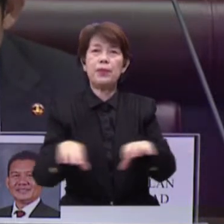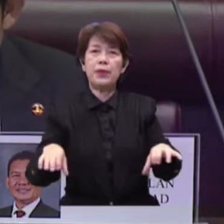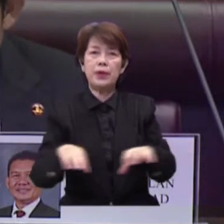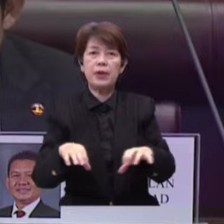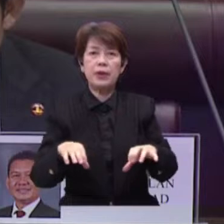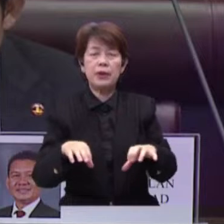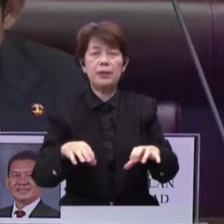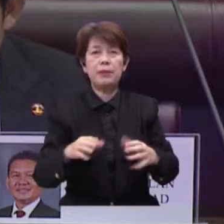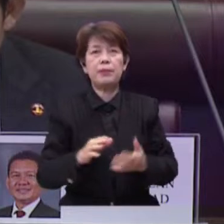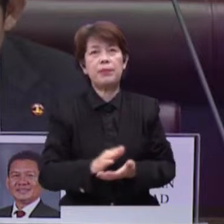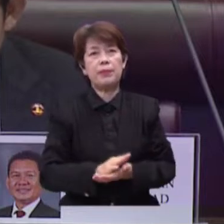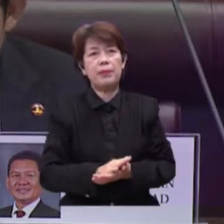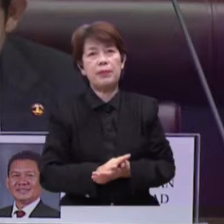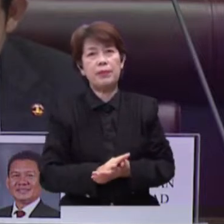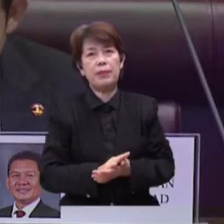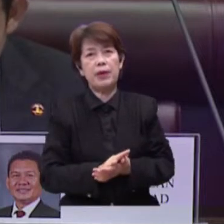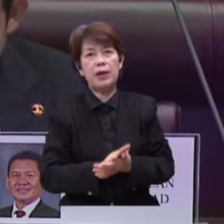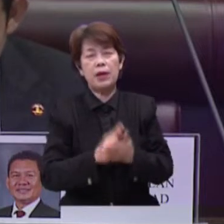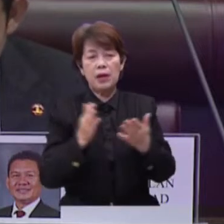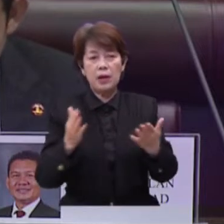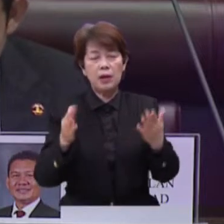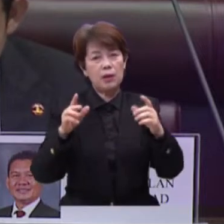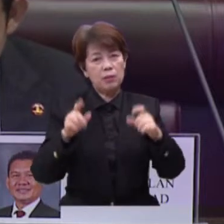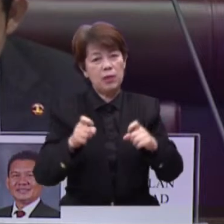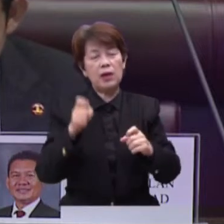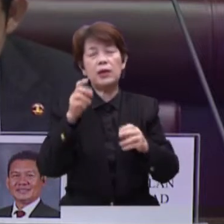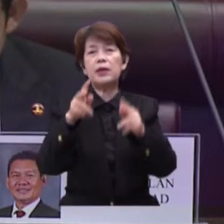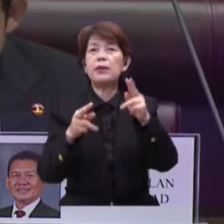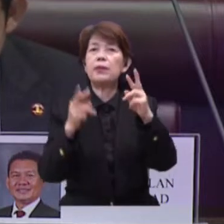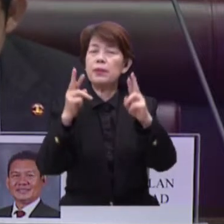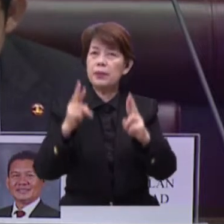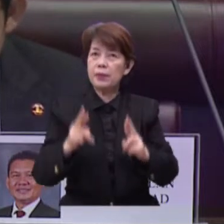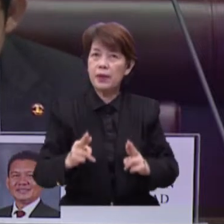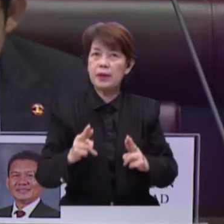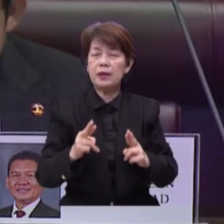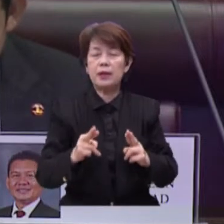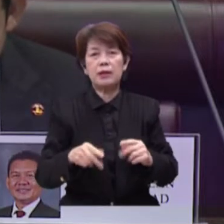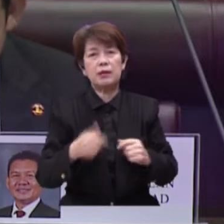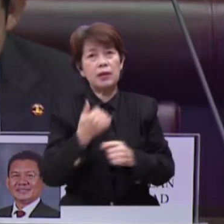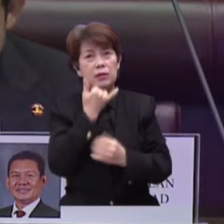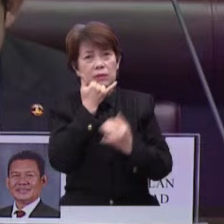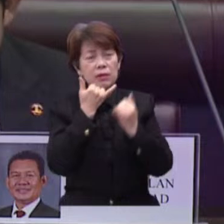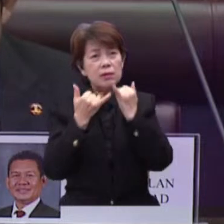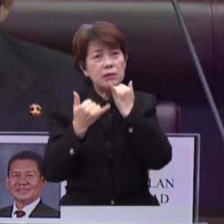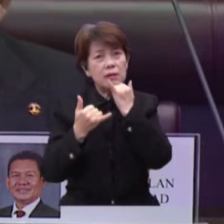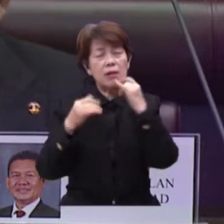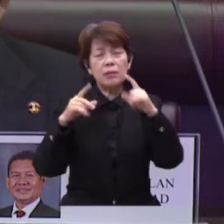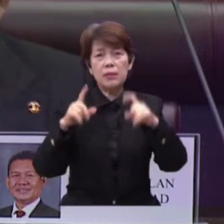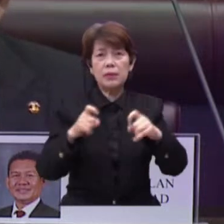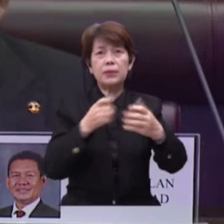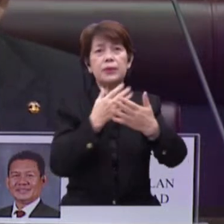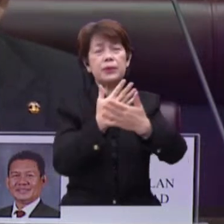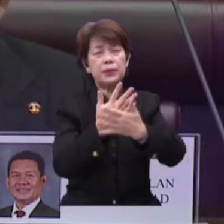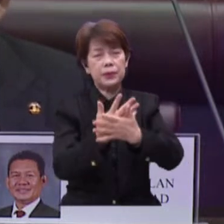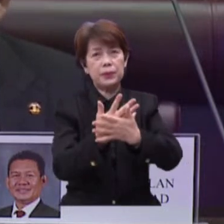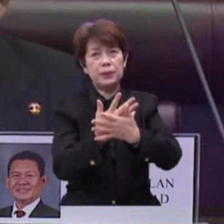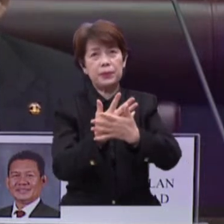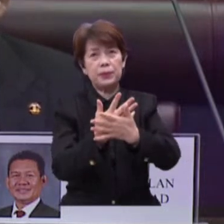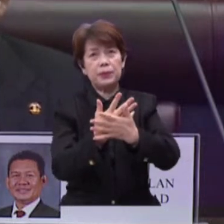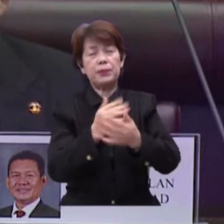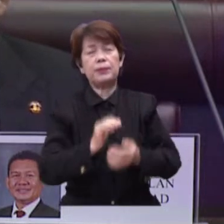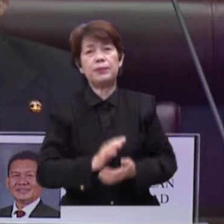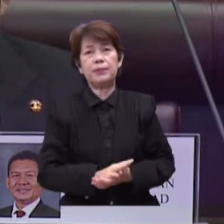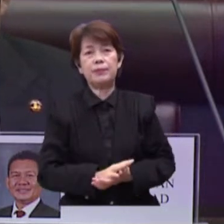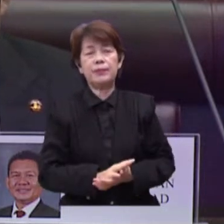jijik tidak berperikemanusiaan dan harus dihukum tansu yang dipetual memandangkan